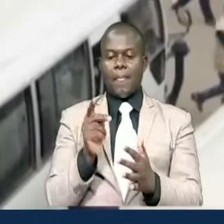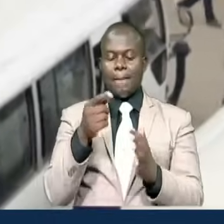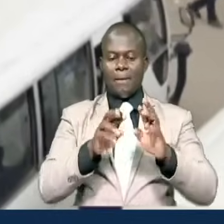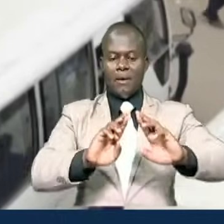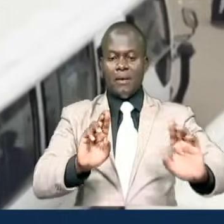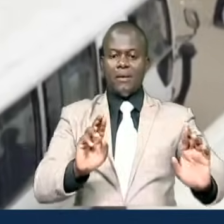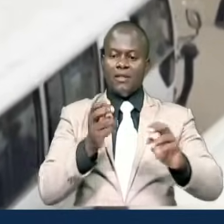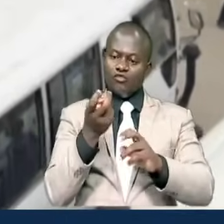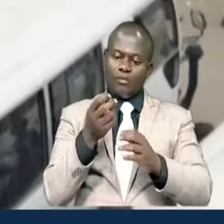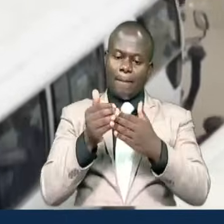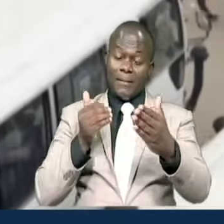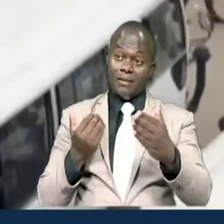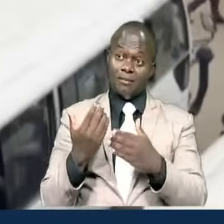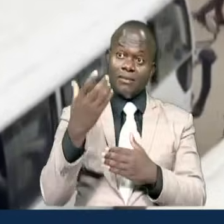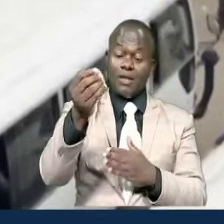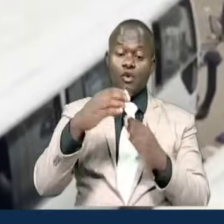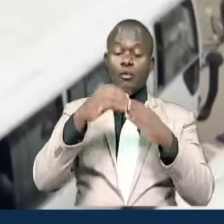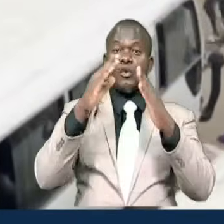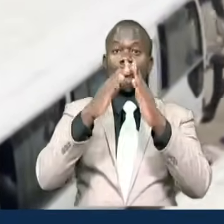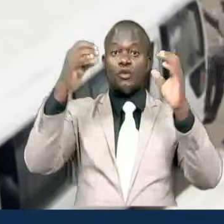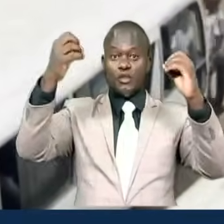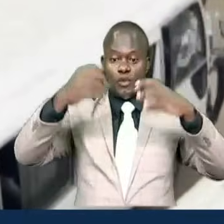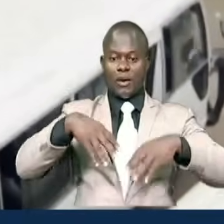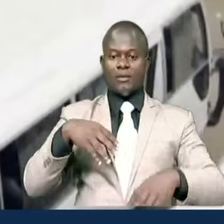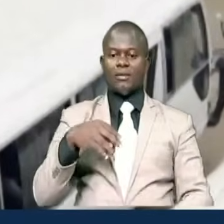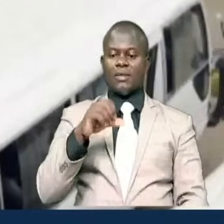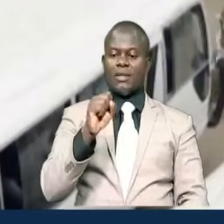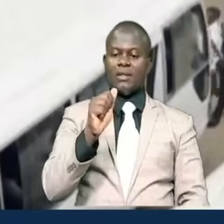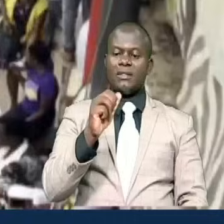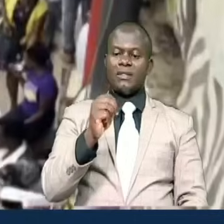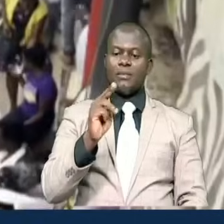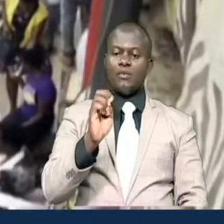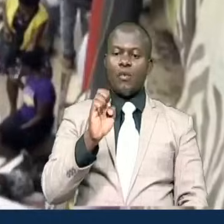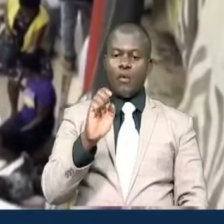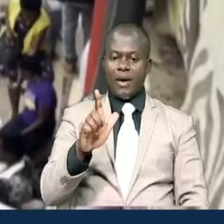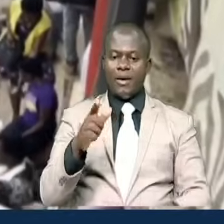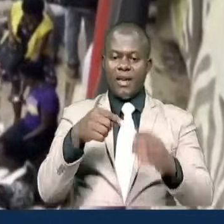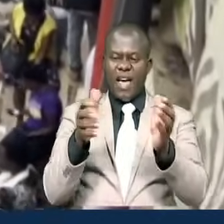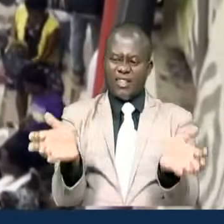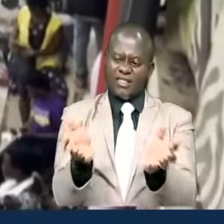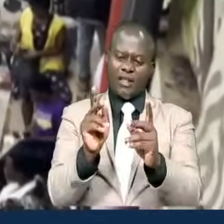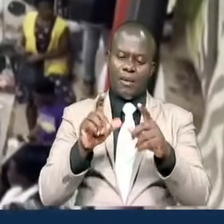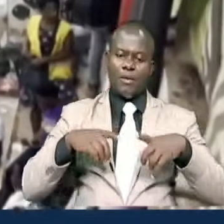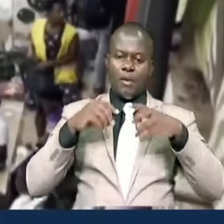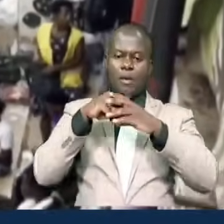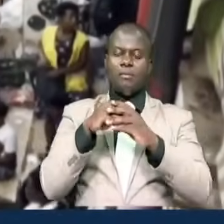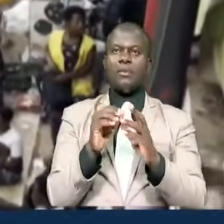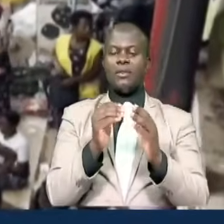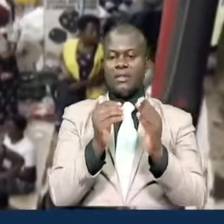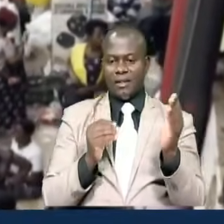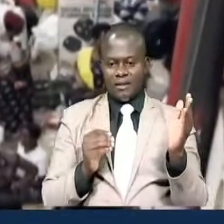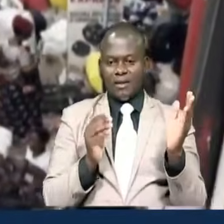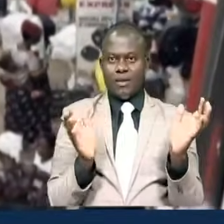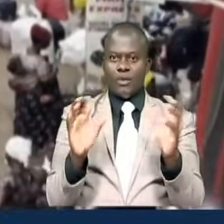ingendo kare ni nabyo umuyobozi w'umujyi wa Kigali Dusengiyumva Samuel ashishikariza abawutuye bateganya kwizihiriza Noheli n'ubunani mu